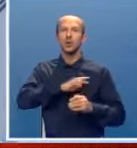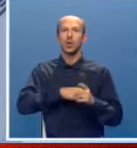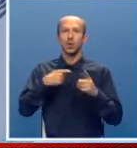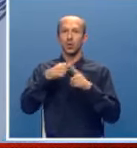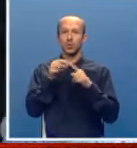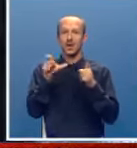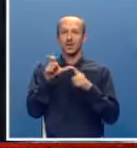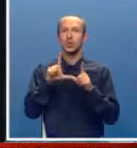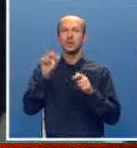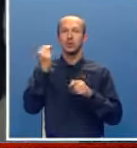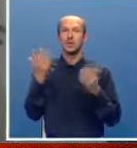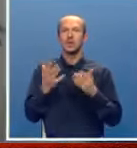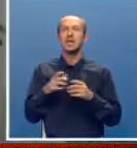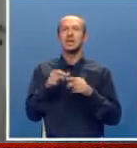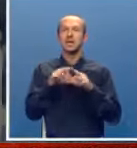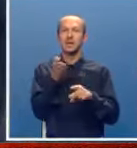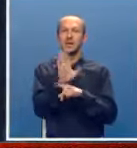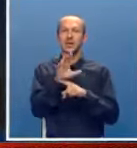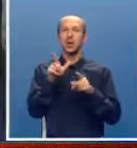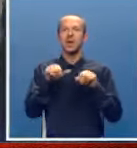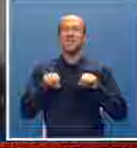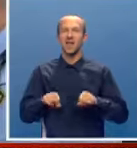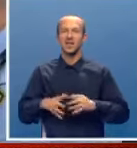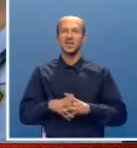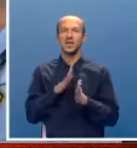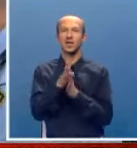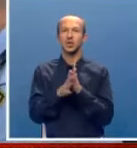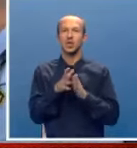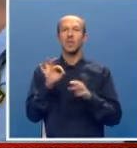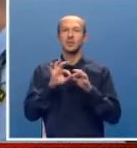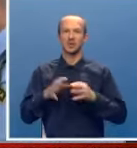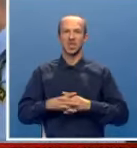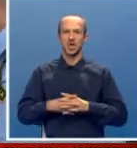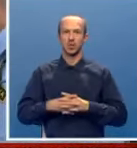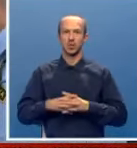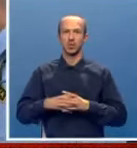u Republici Srpskoj, gdje je sa predstavnicima lokalne vlasti razgovarao o bezbjednosti.